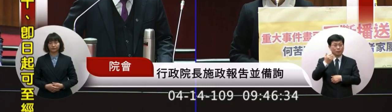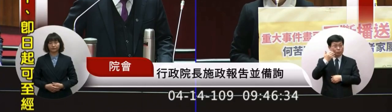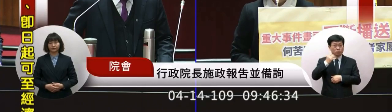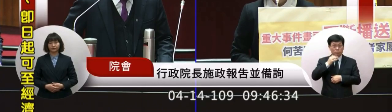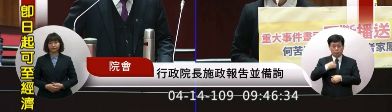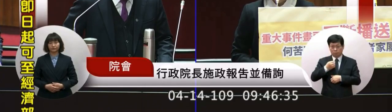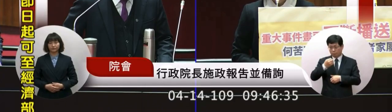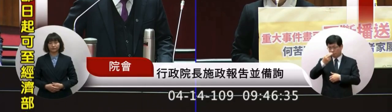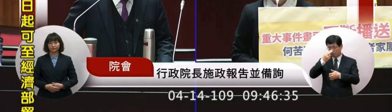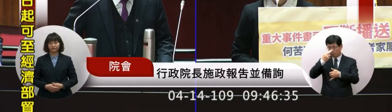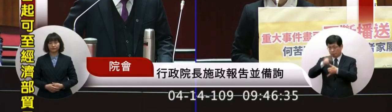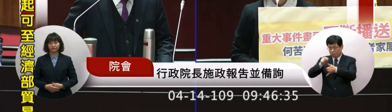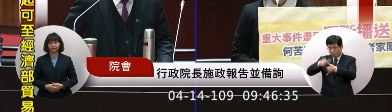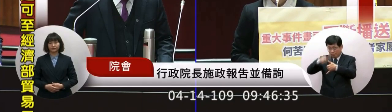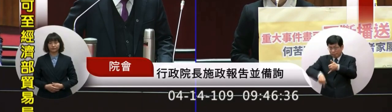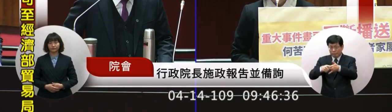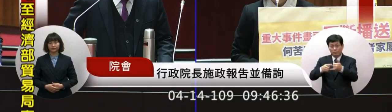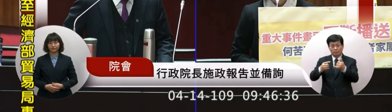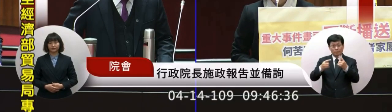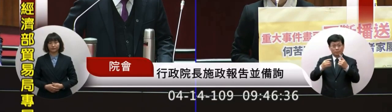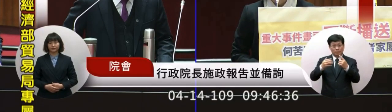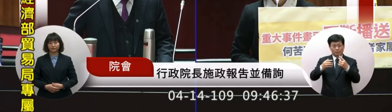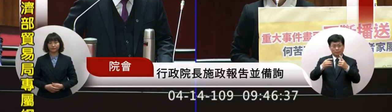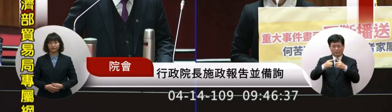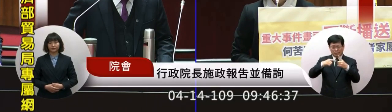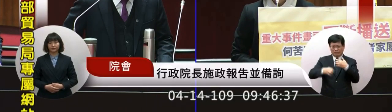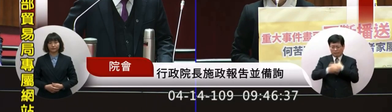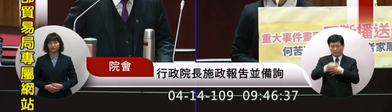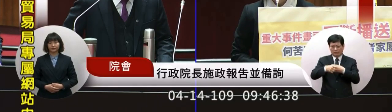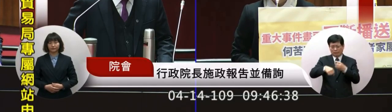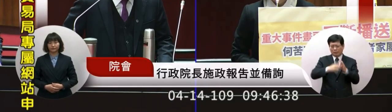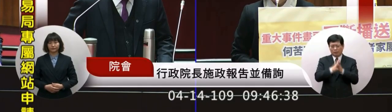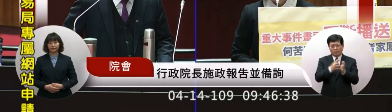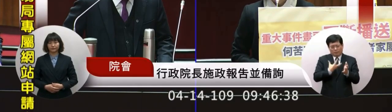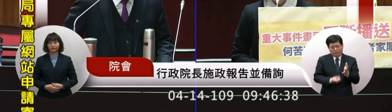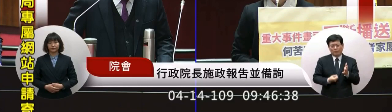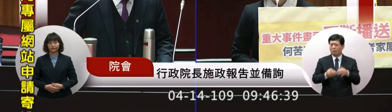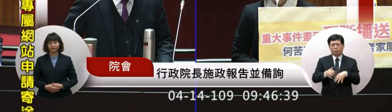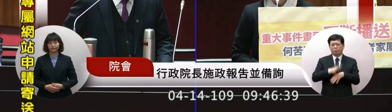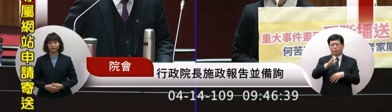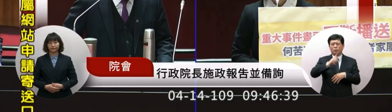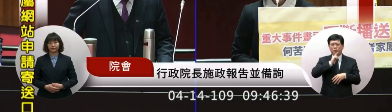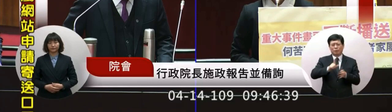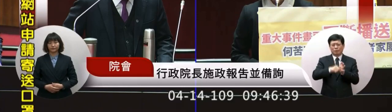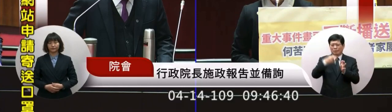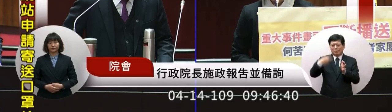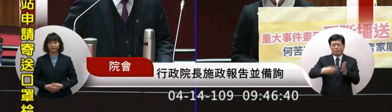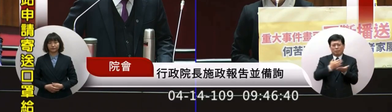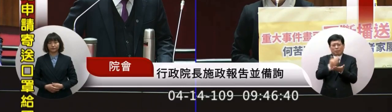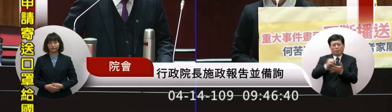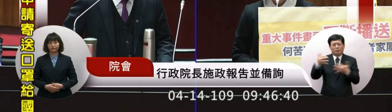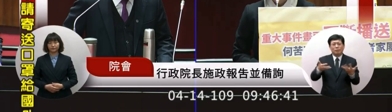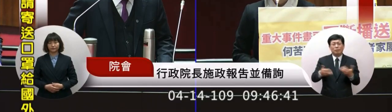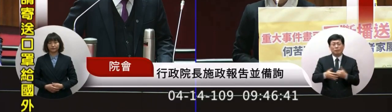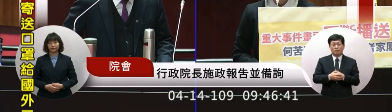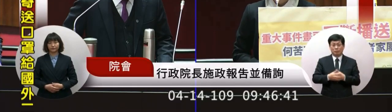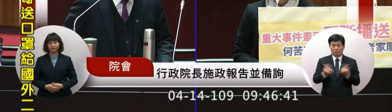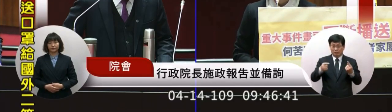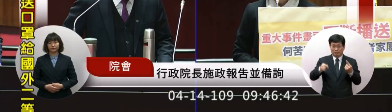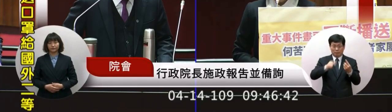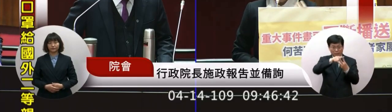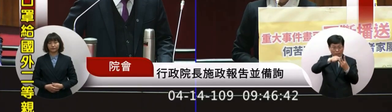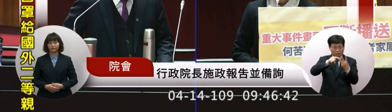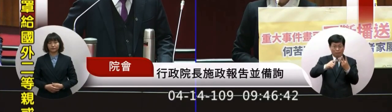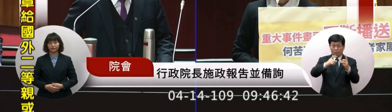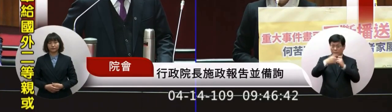当被害人家庭发生这种事情的时候，其实心力都是非常焦悴的，他们根本不会有这个心力去处理这样的画面。也就是说，现在我们可以看得到说，这三